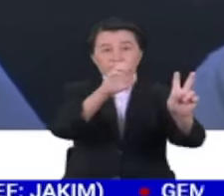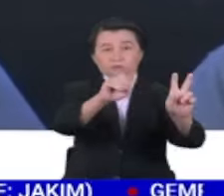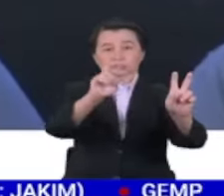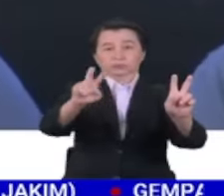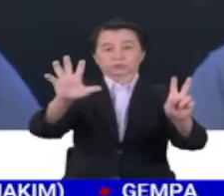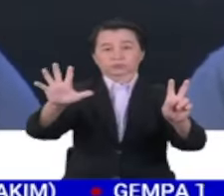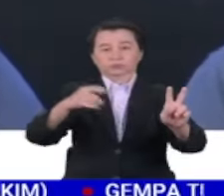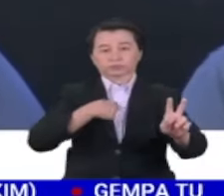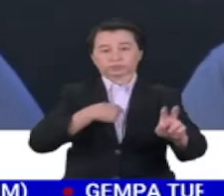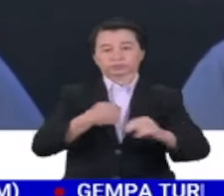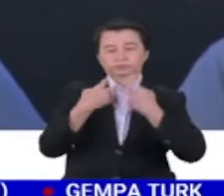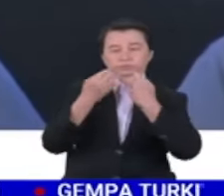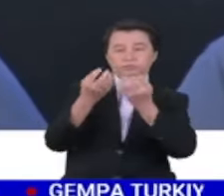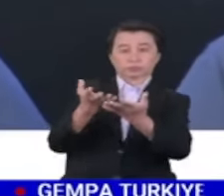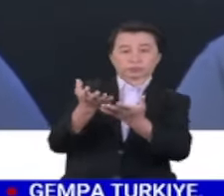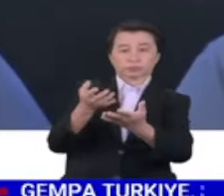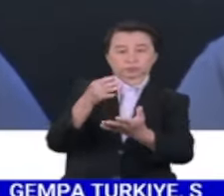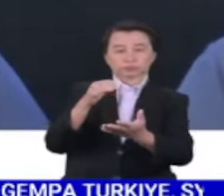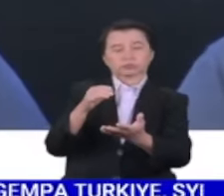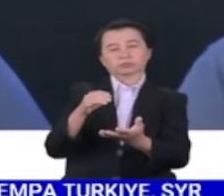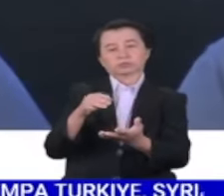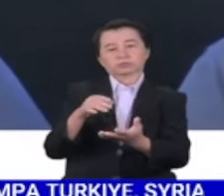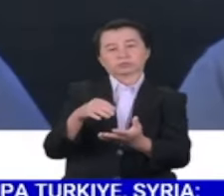Express by future